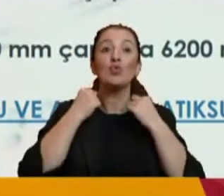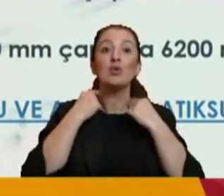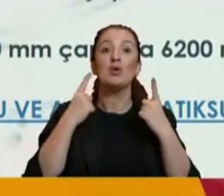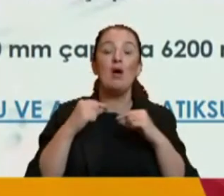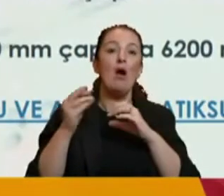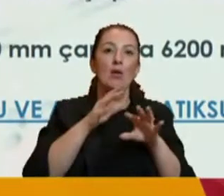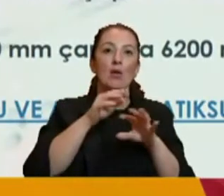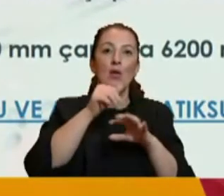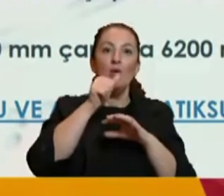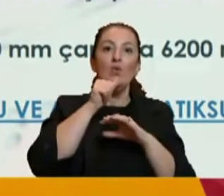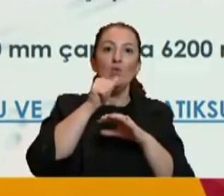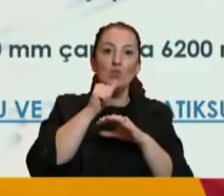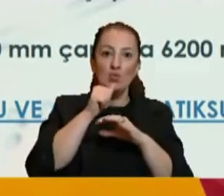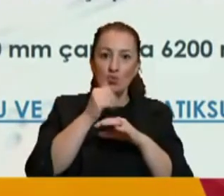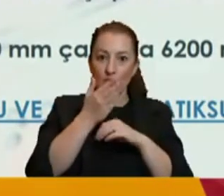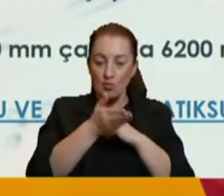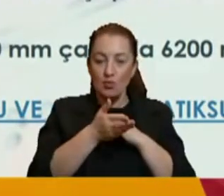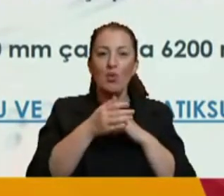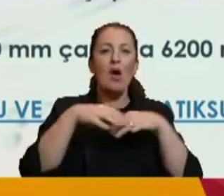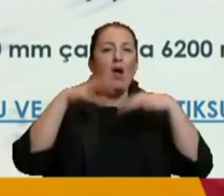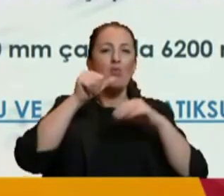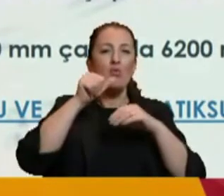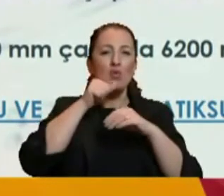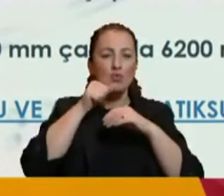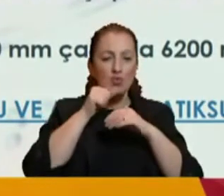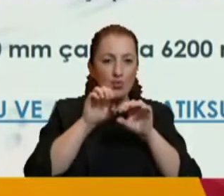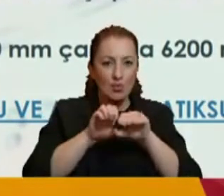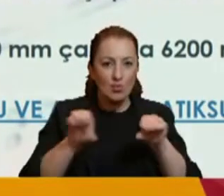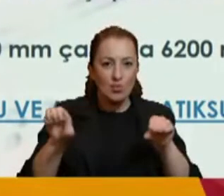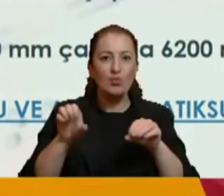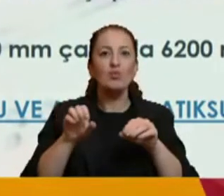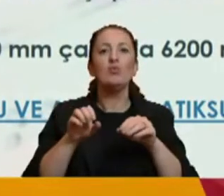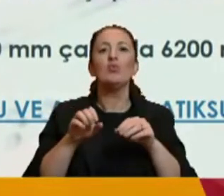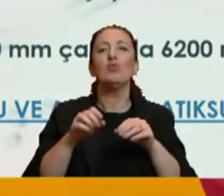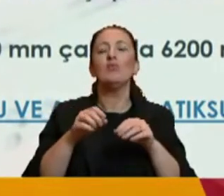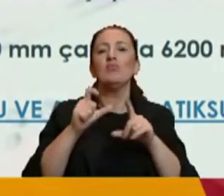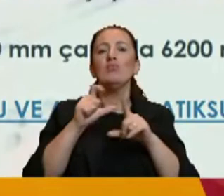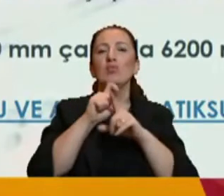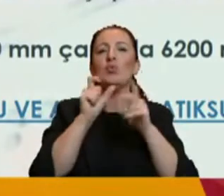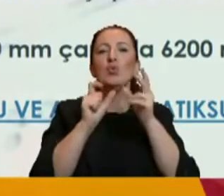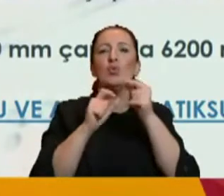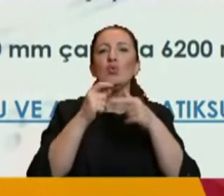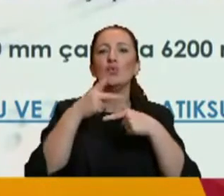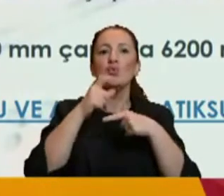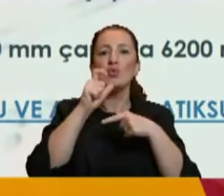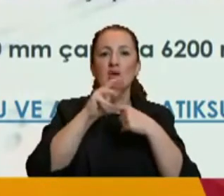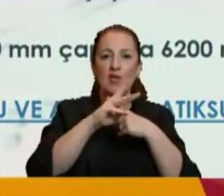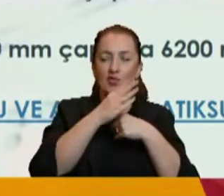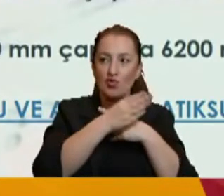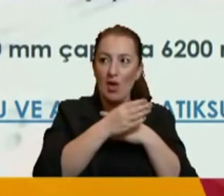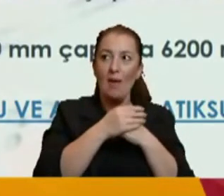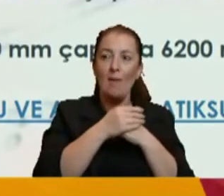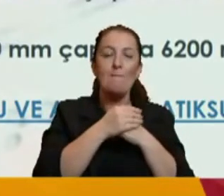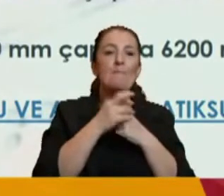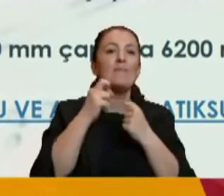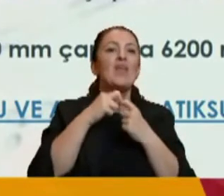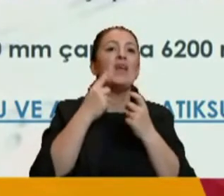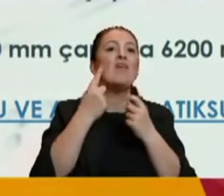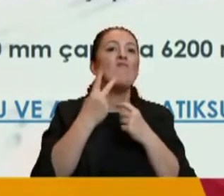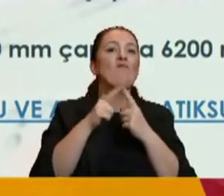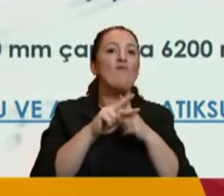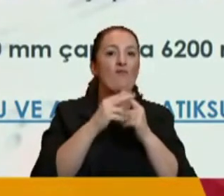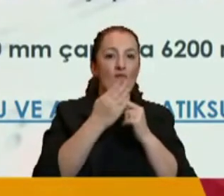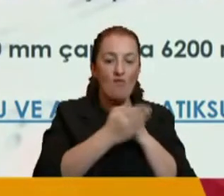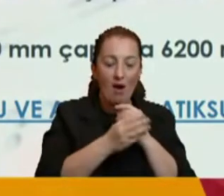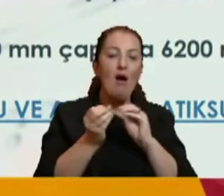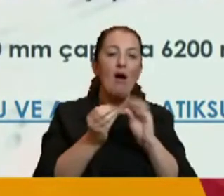dinle çilesi yağmur suyu tüneli Düzce arıtılmış atıksu tüneli ve arıtılmış atıksu